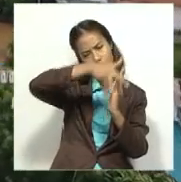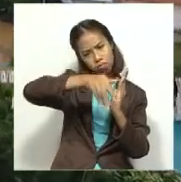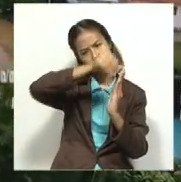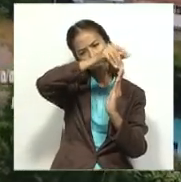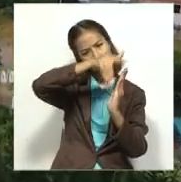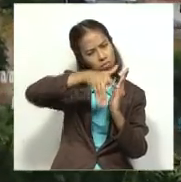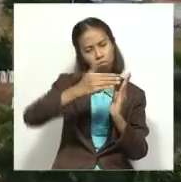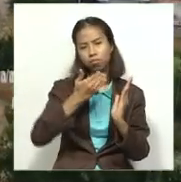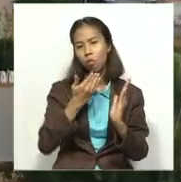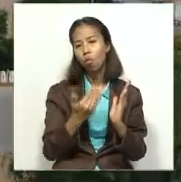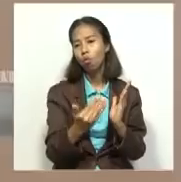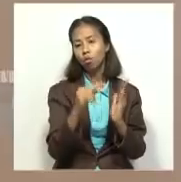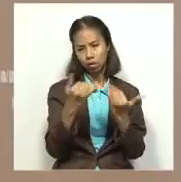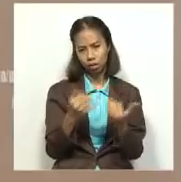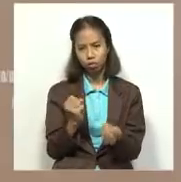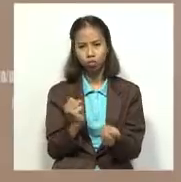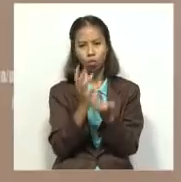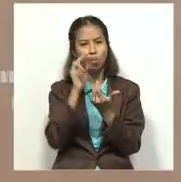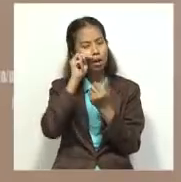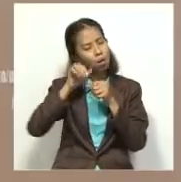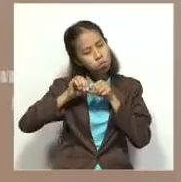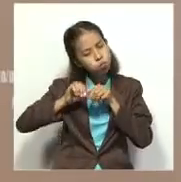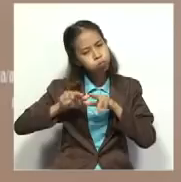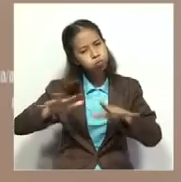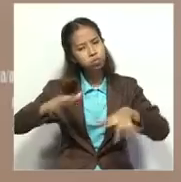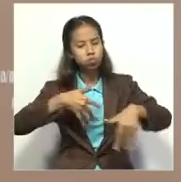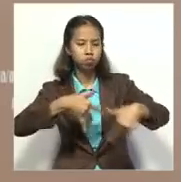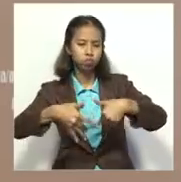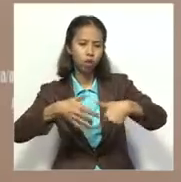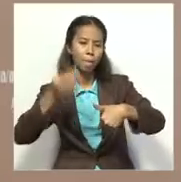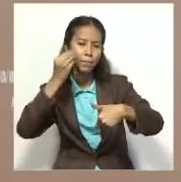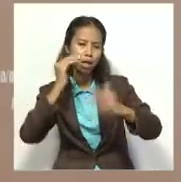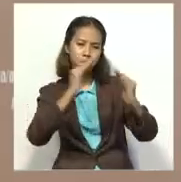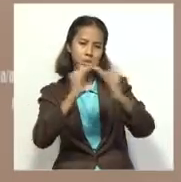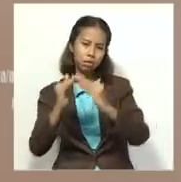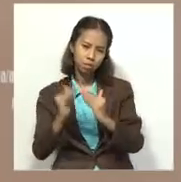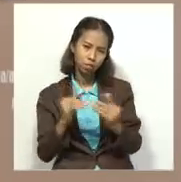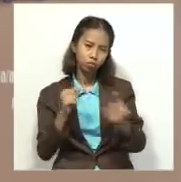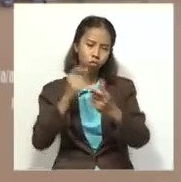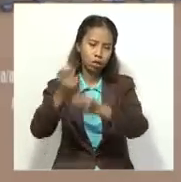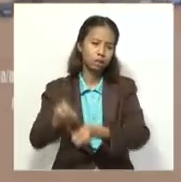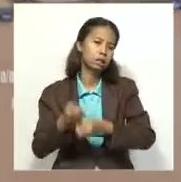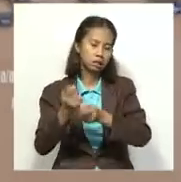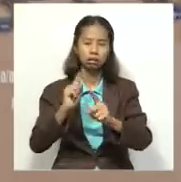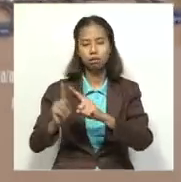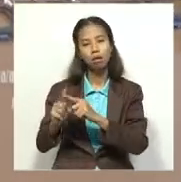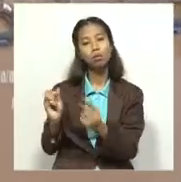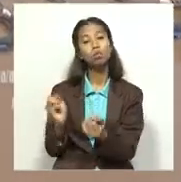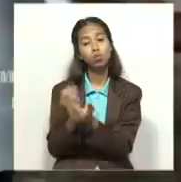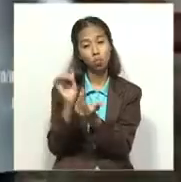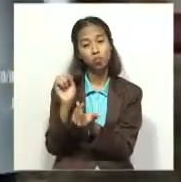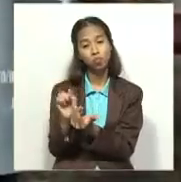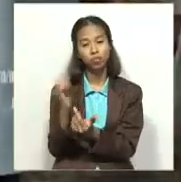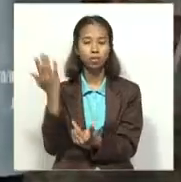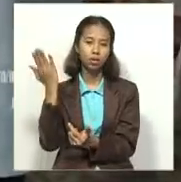ต่อเนื่องส่งผลให้น้ำล้นตลิ่งเข้าท่วมบ้านเรือนประชาชนและพื้นที่การเกษตรเพิ่มมากขึ้นล่าสุดตั้งแ